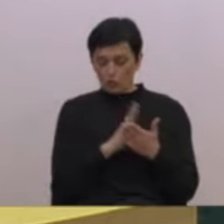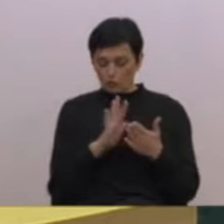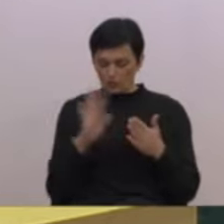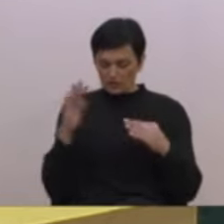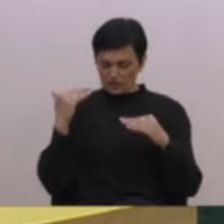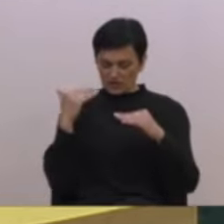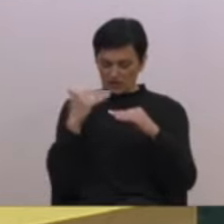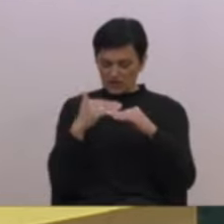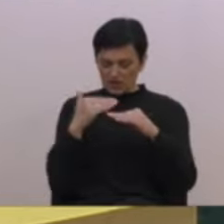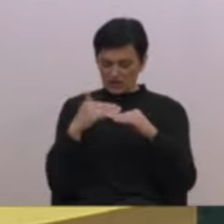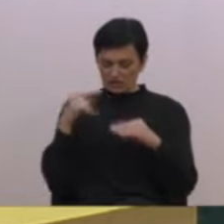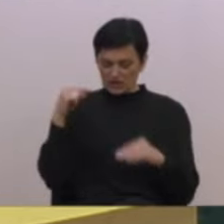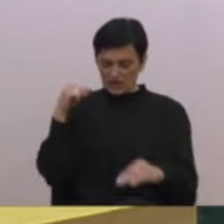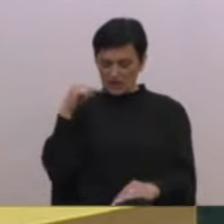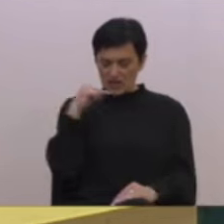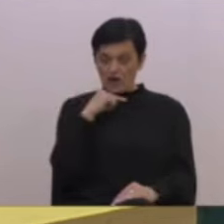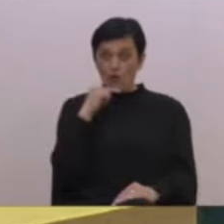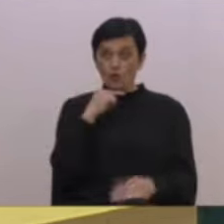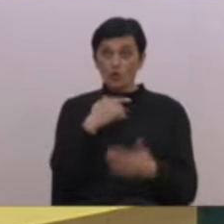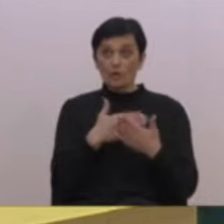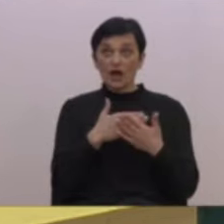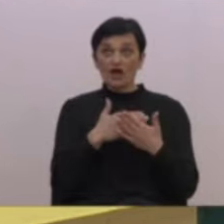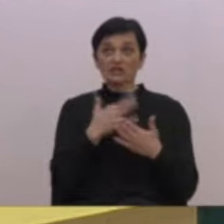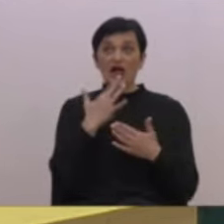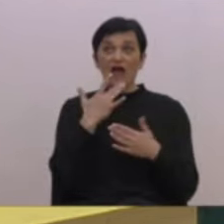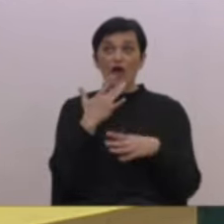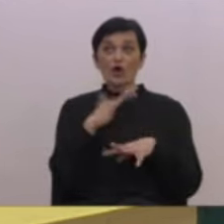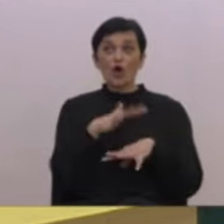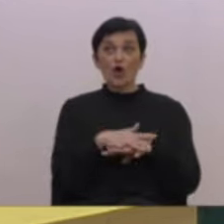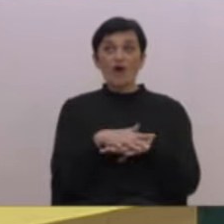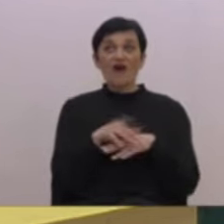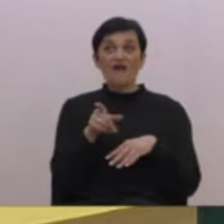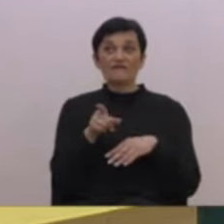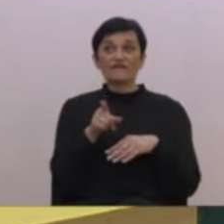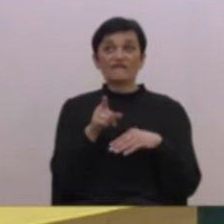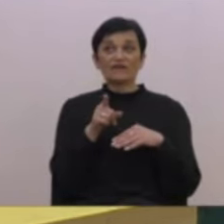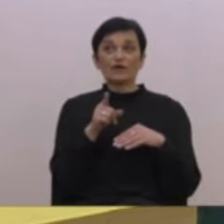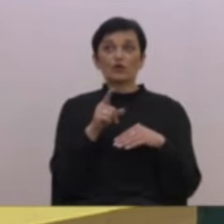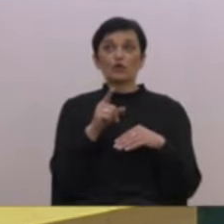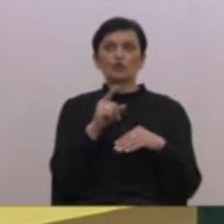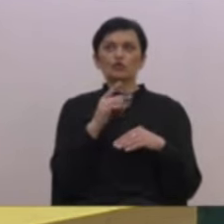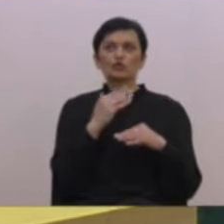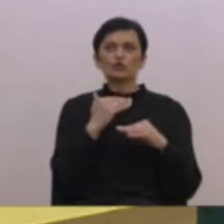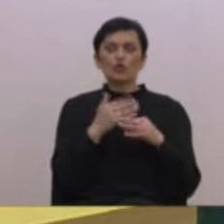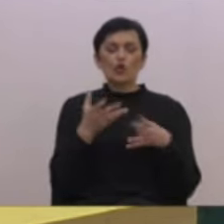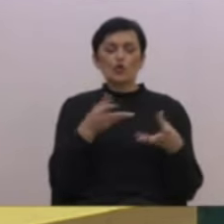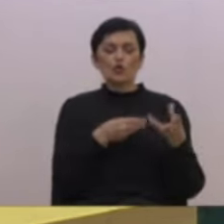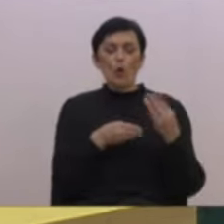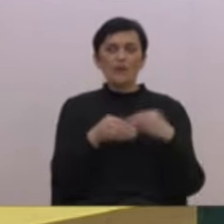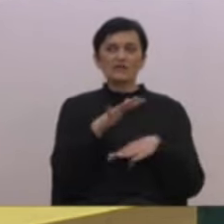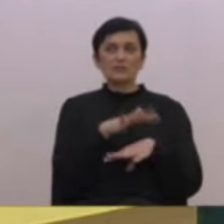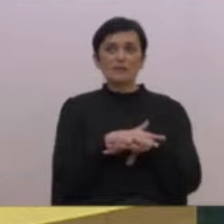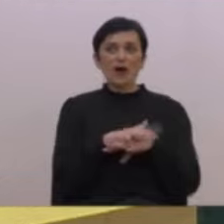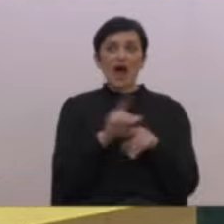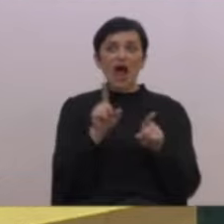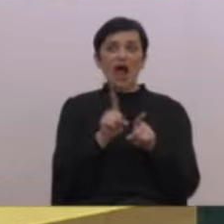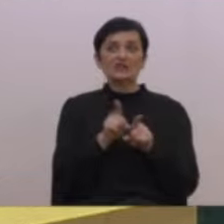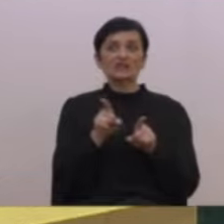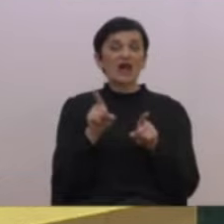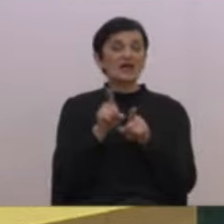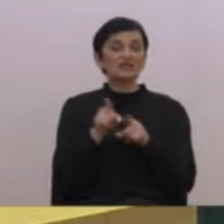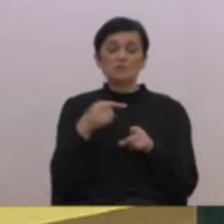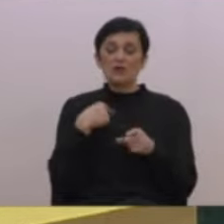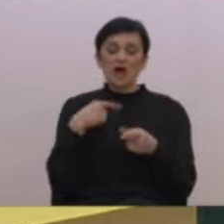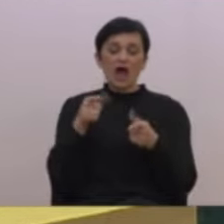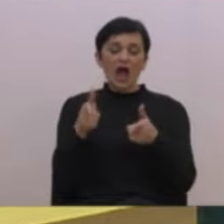n-a vrevis maciuri să economicuri. Mă gata, Euronul Bank sau cotireba comerțului banca ebistu stați să buli, da, asta trebuie să prezinte, mezogă dar un